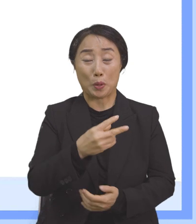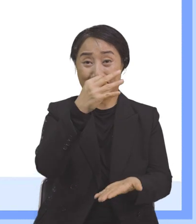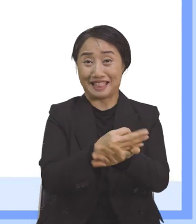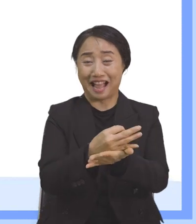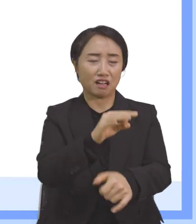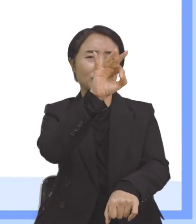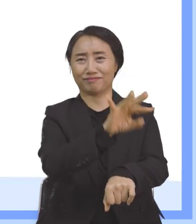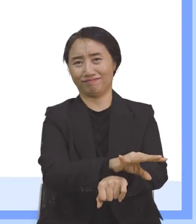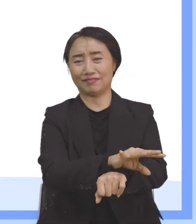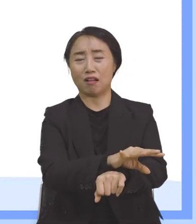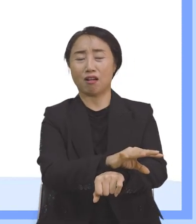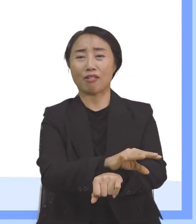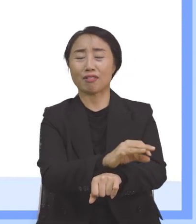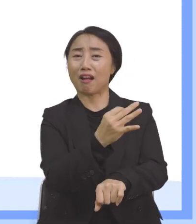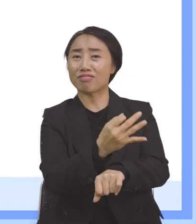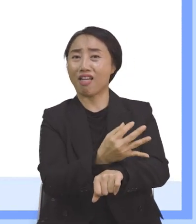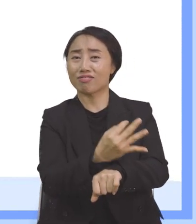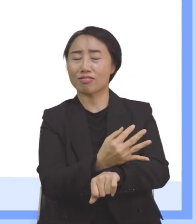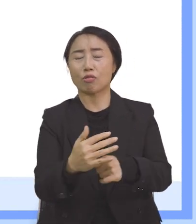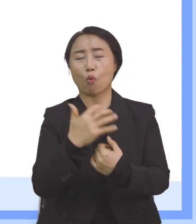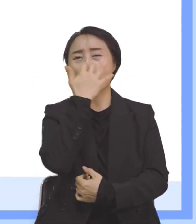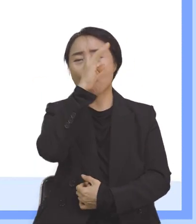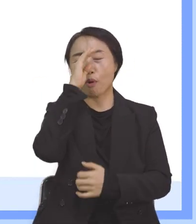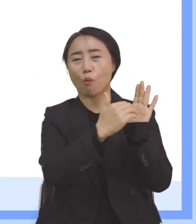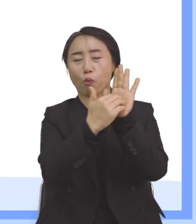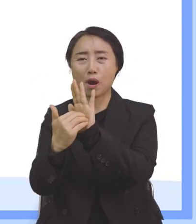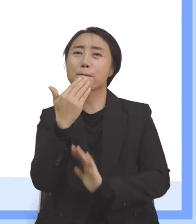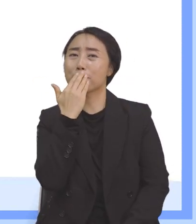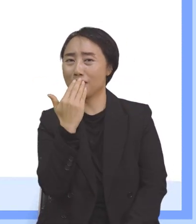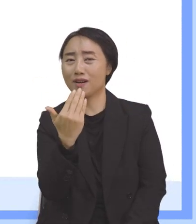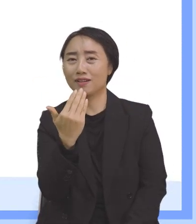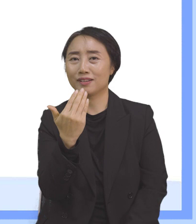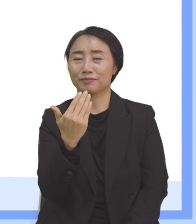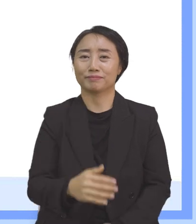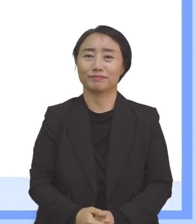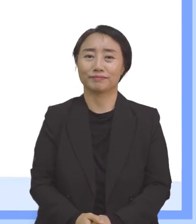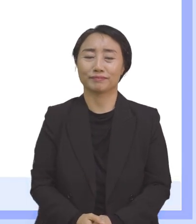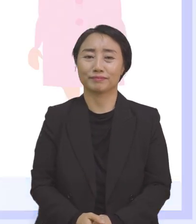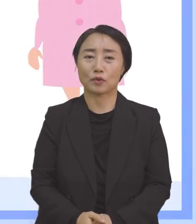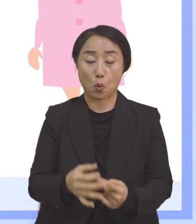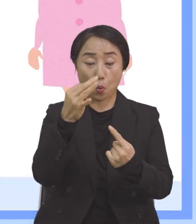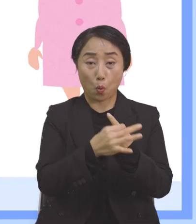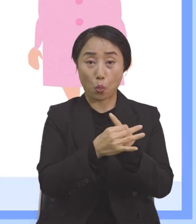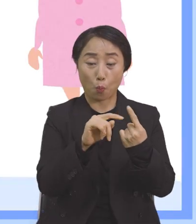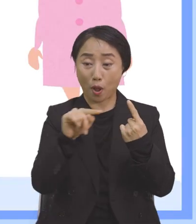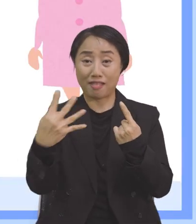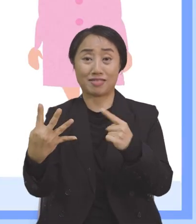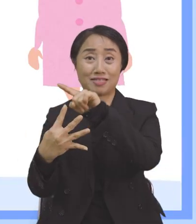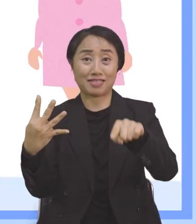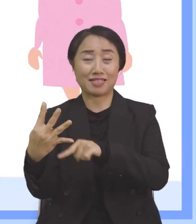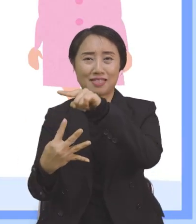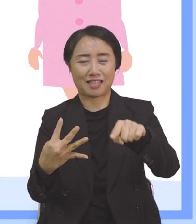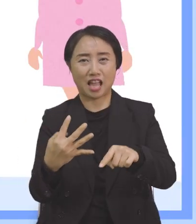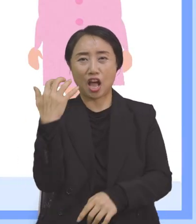또 저렴하고 편리하며 성병으로부터 보호가 된다는 추가적인 장점이 있습니다. 콘돔의 나머지